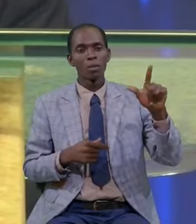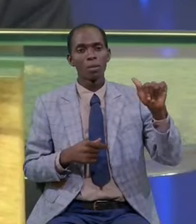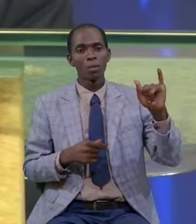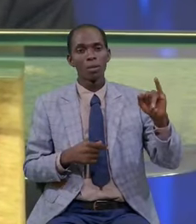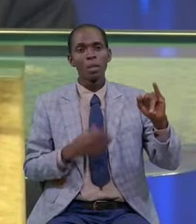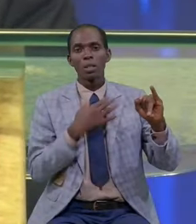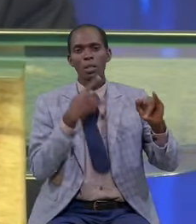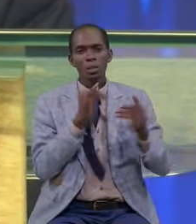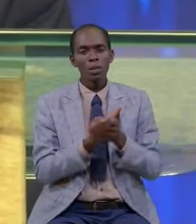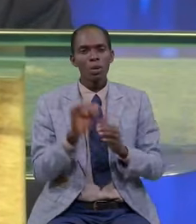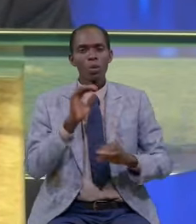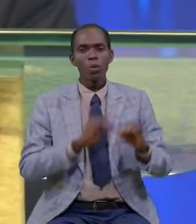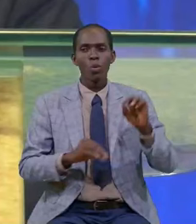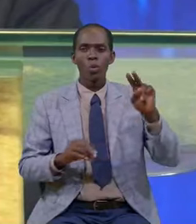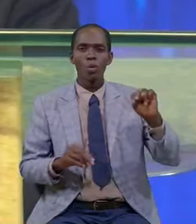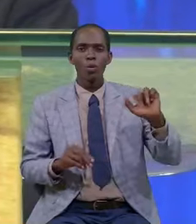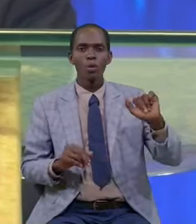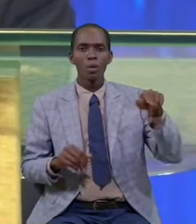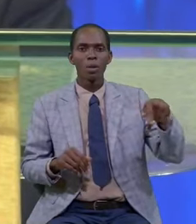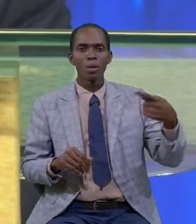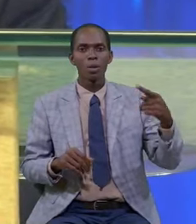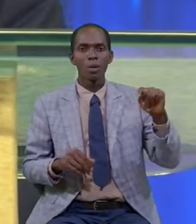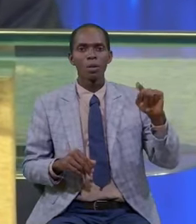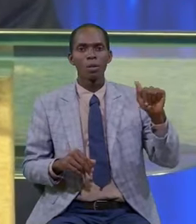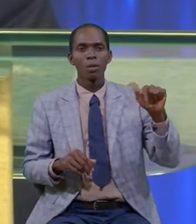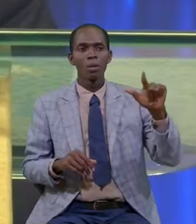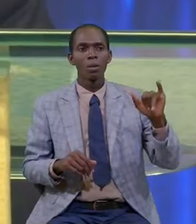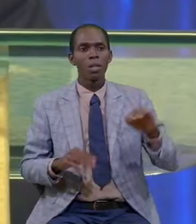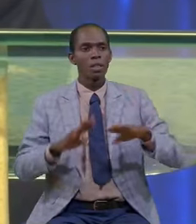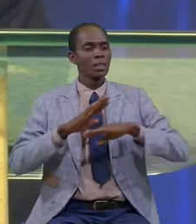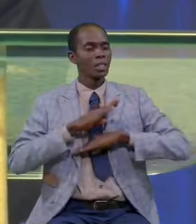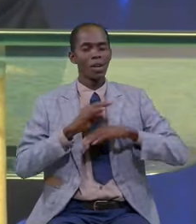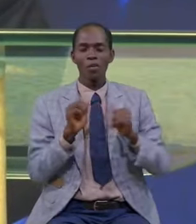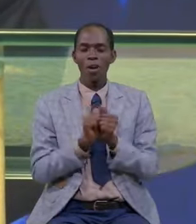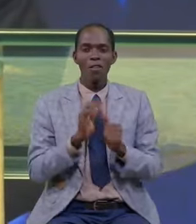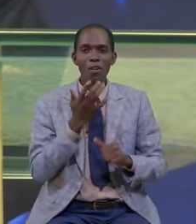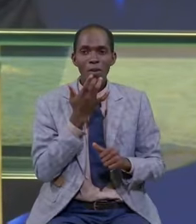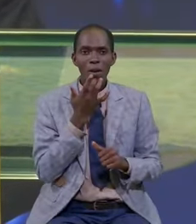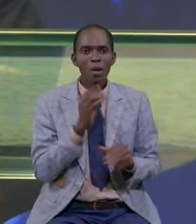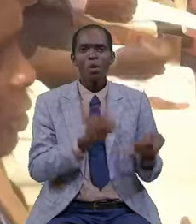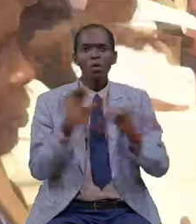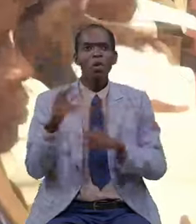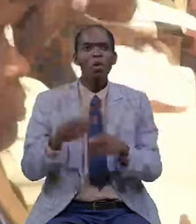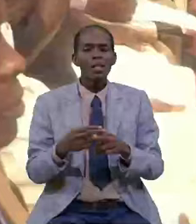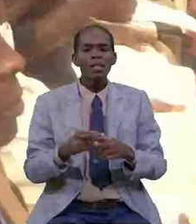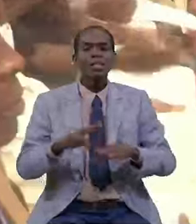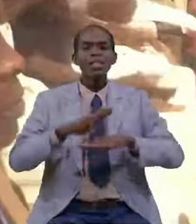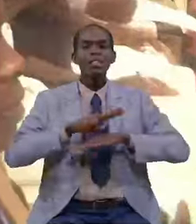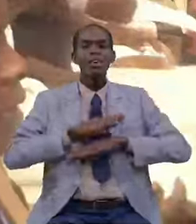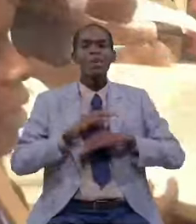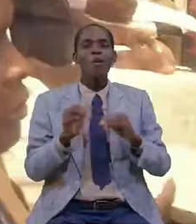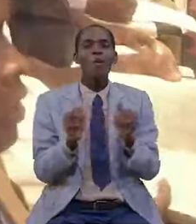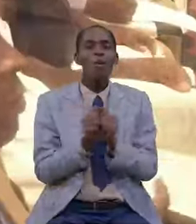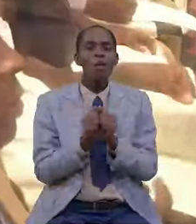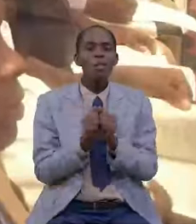Nephtali, rassasié de faveur. Mettez votre nom là-bas, rassasié de faveur.